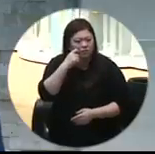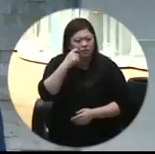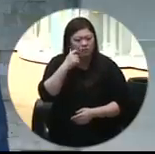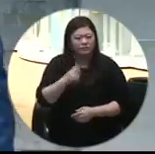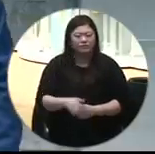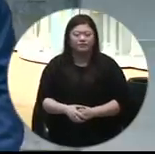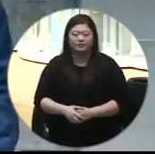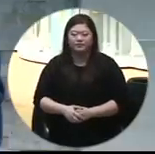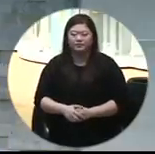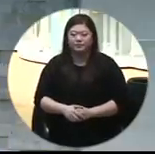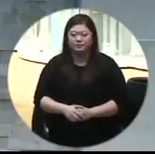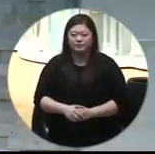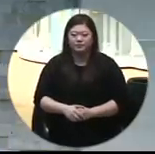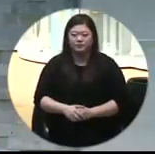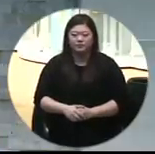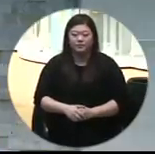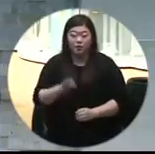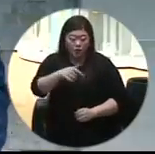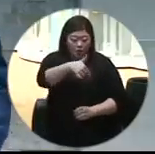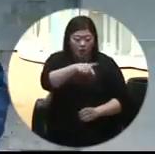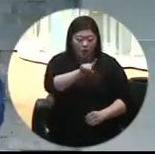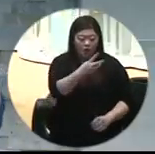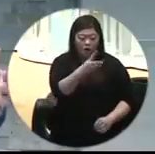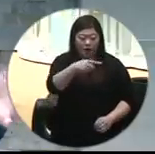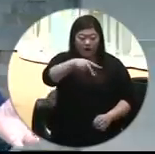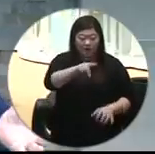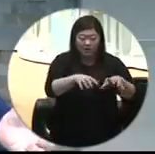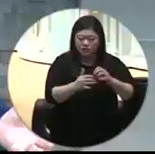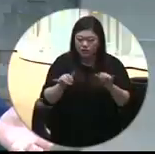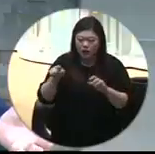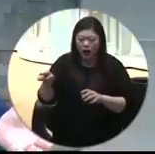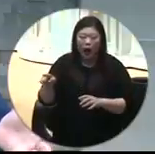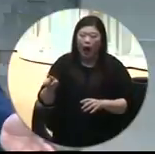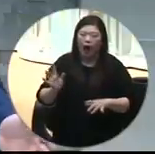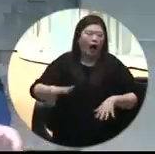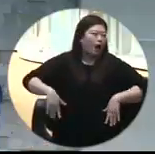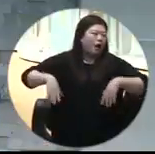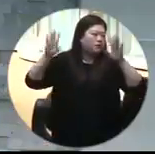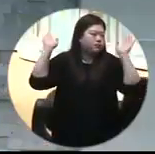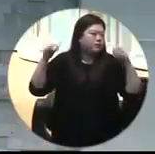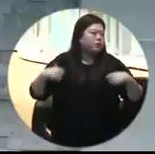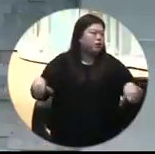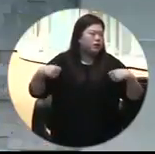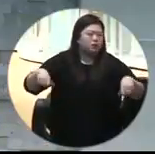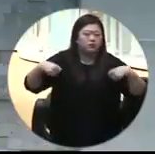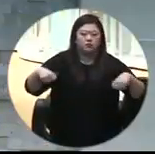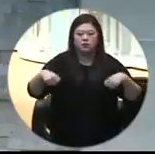자, 동네 사람들도 포기하고 방치한 상태였어요.